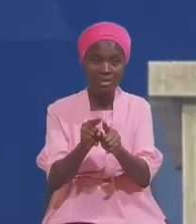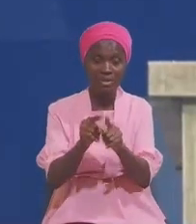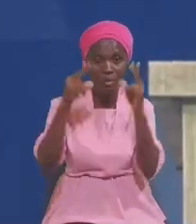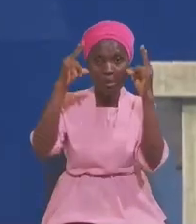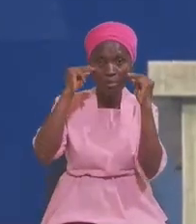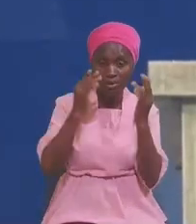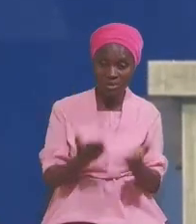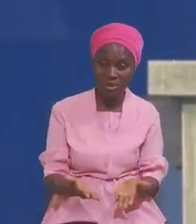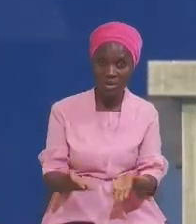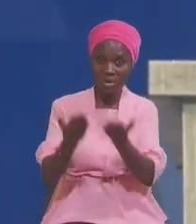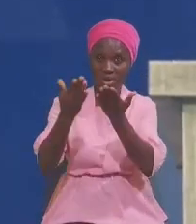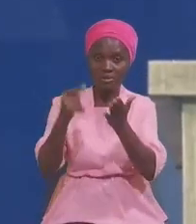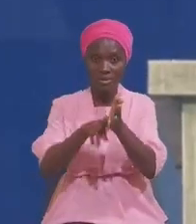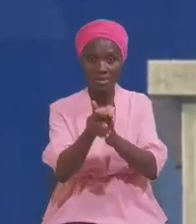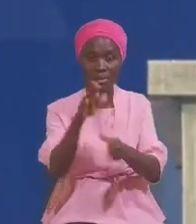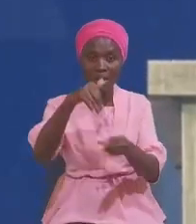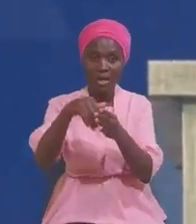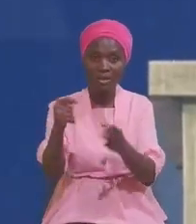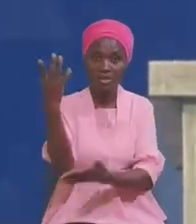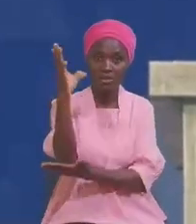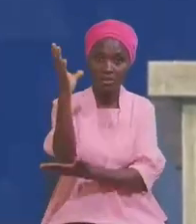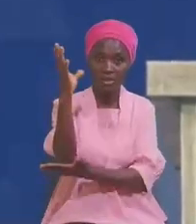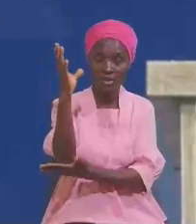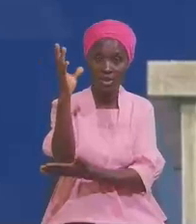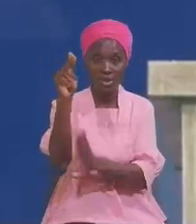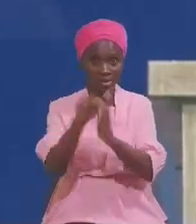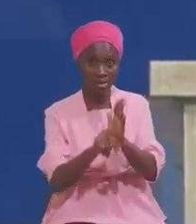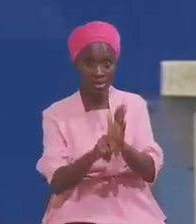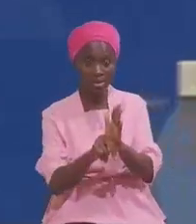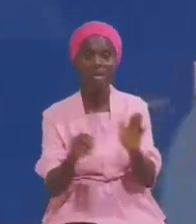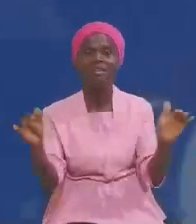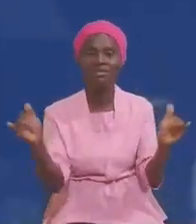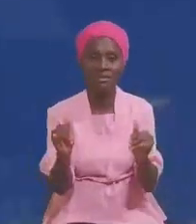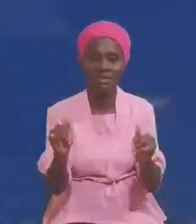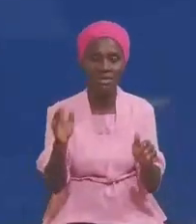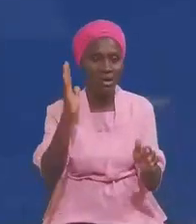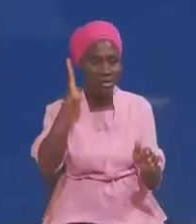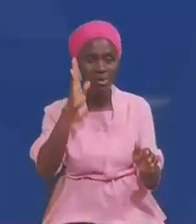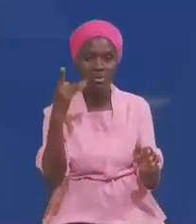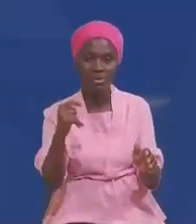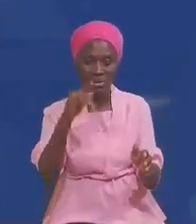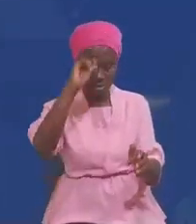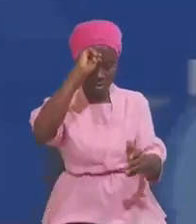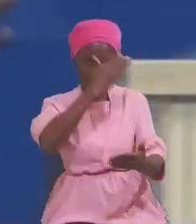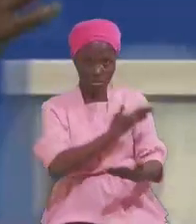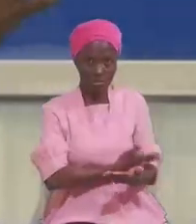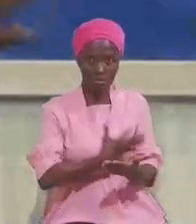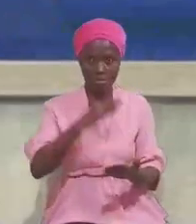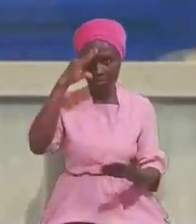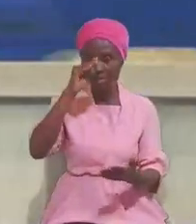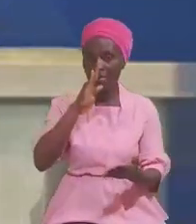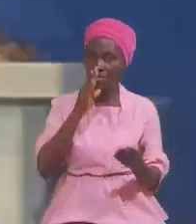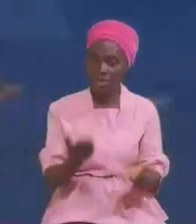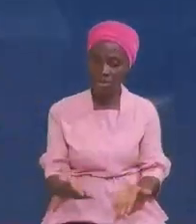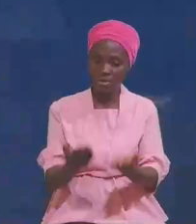au désert, ainsi, de même le fils de l'homme sera élevé, et